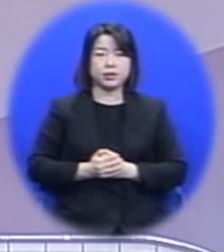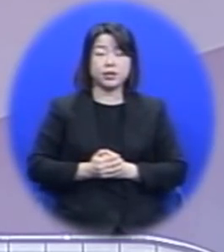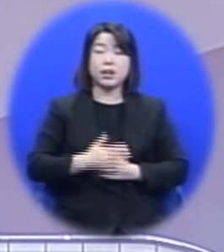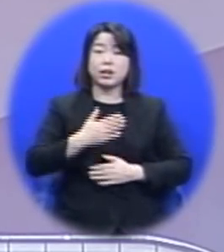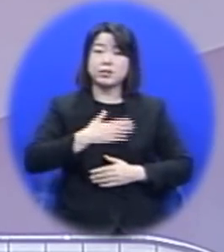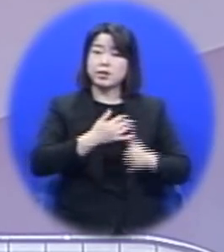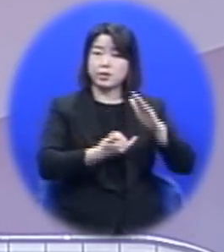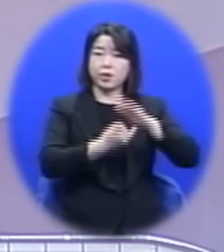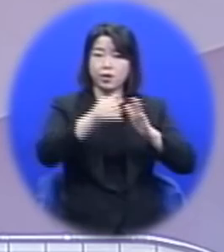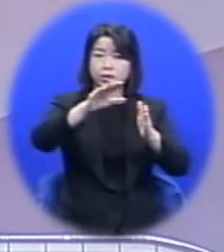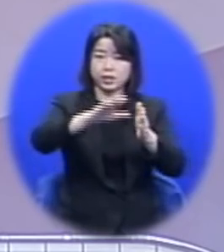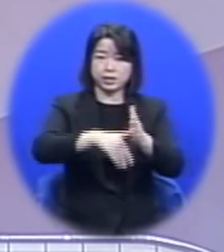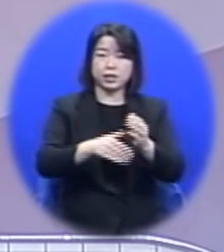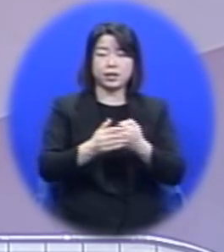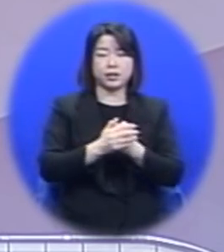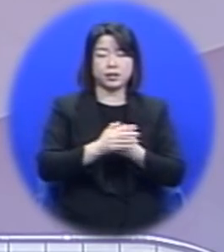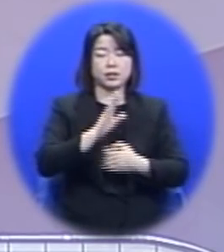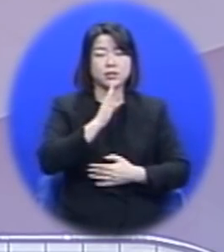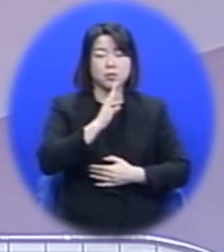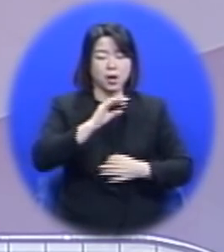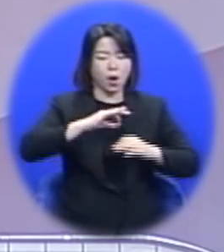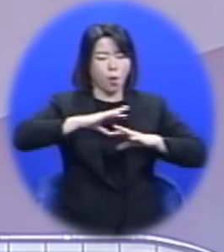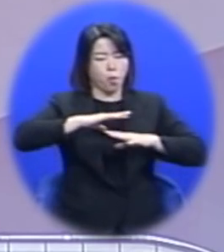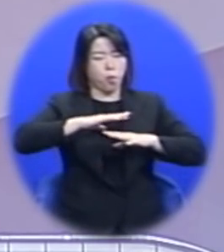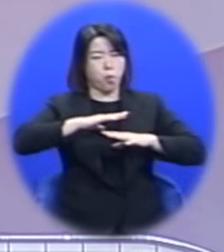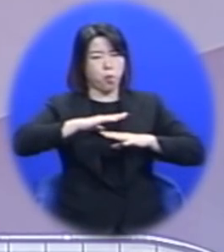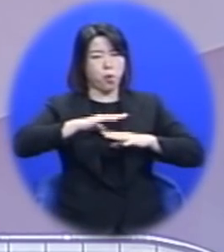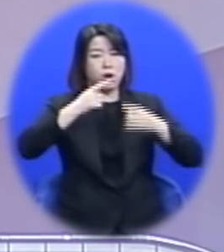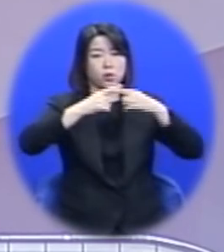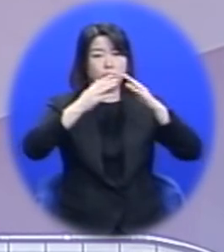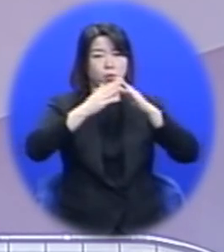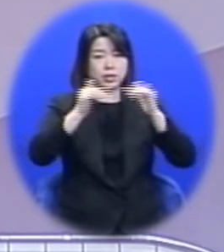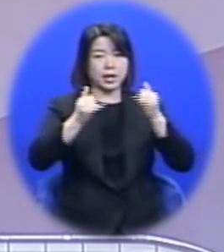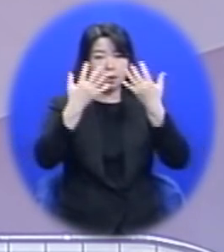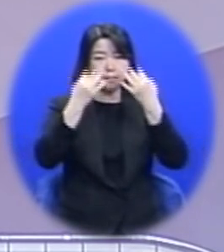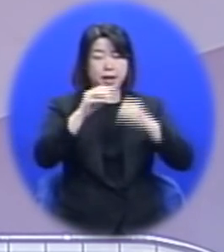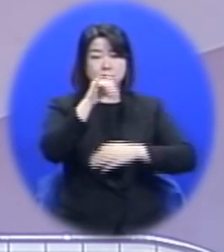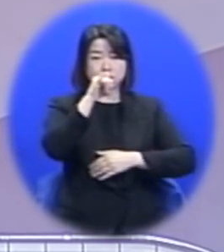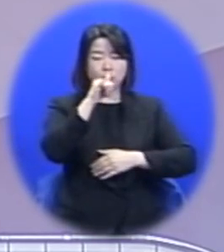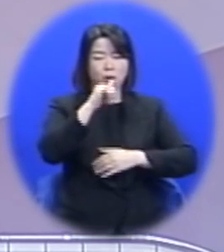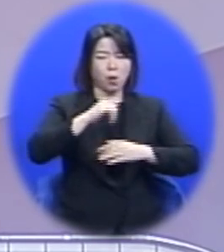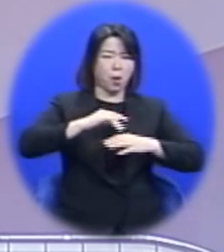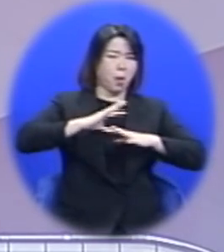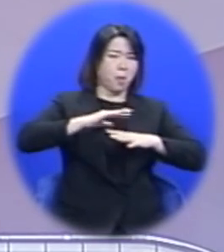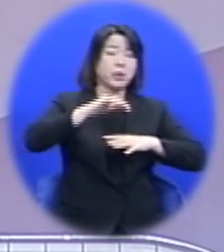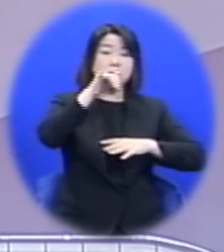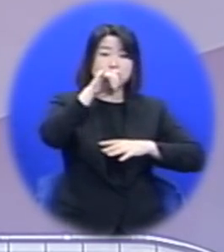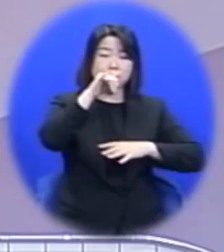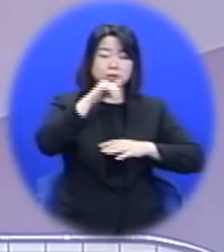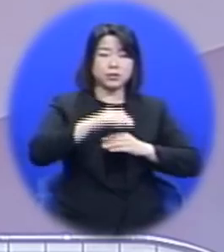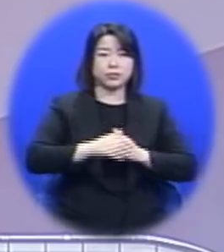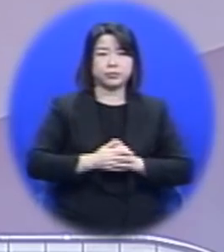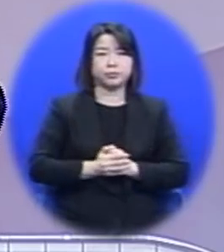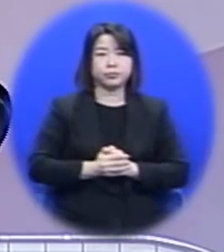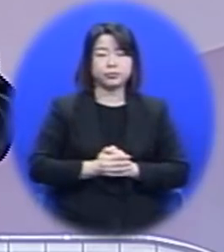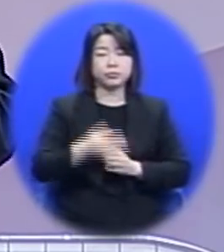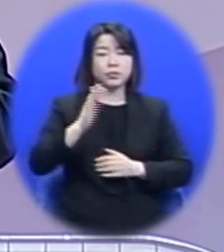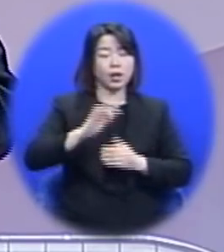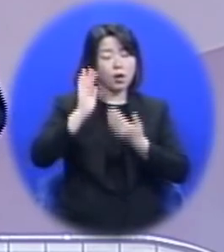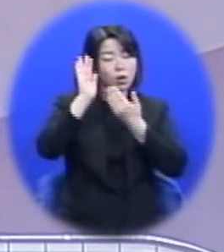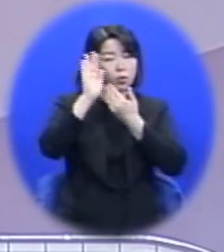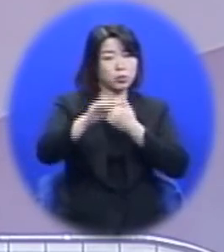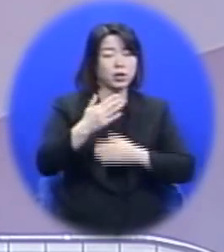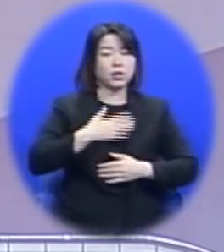저는 어릴 때 정말 무서웠던 교인들이 많았어요. 무서웠어요, 솔직히. 그런데 나중에